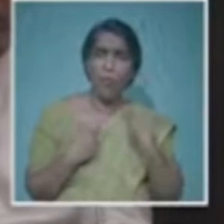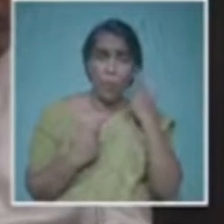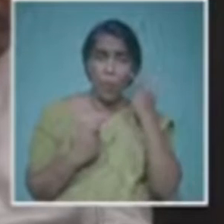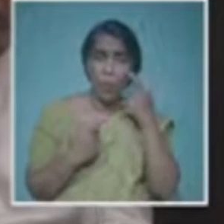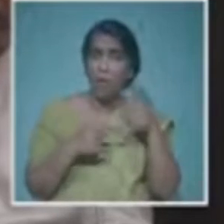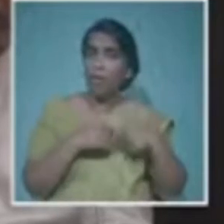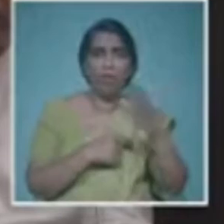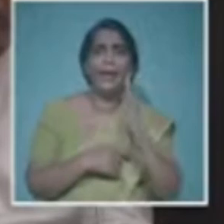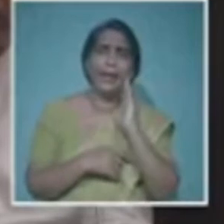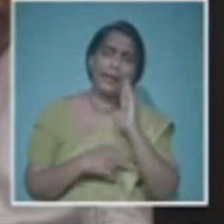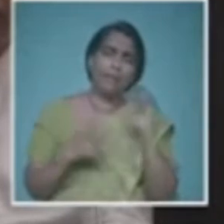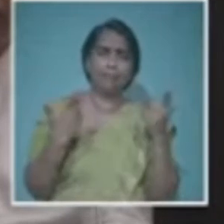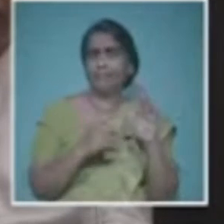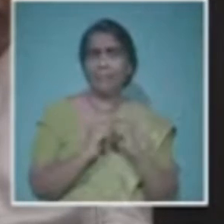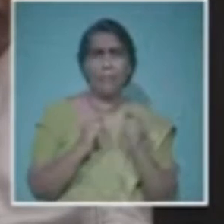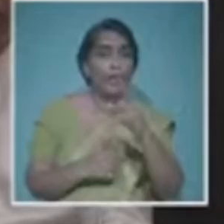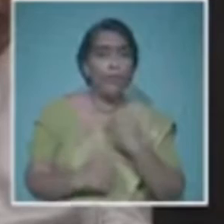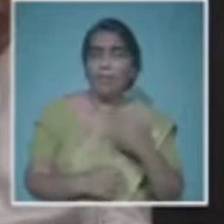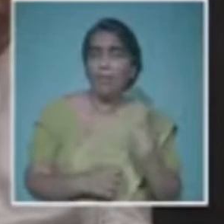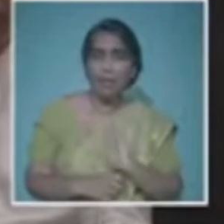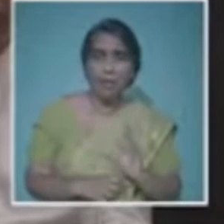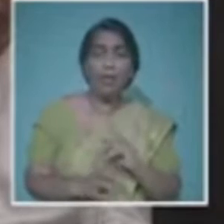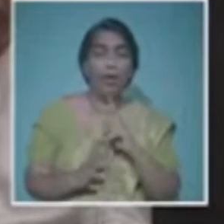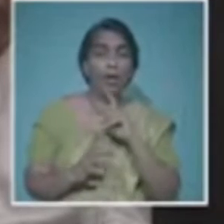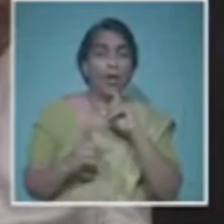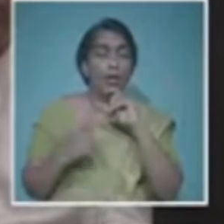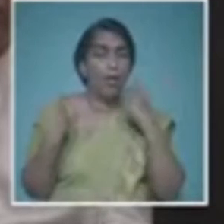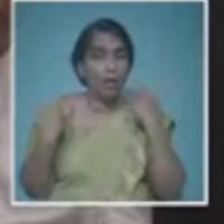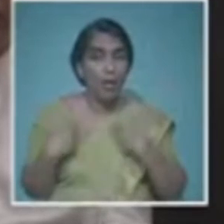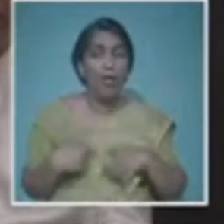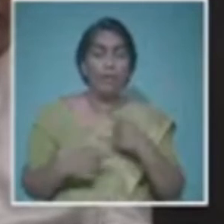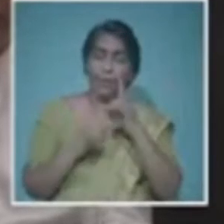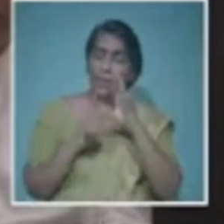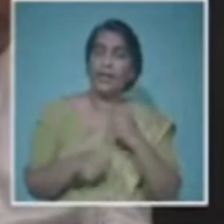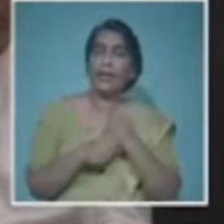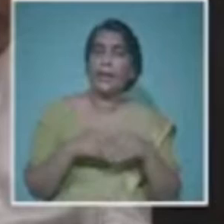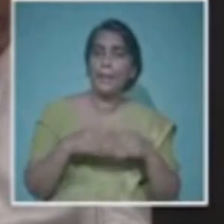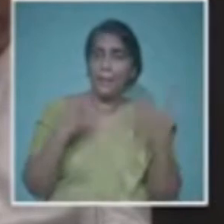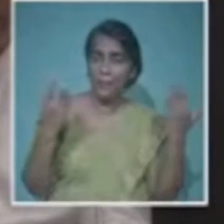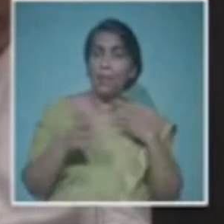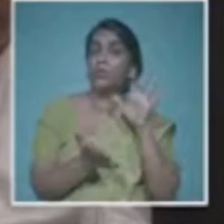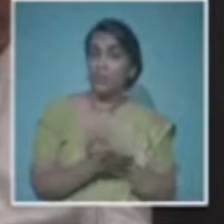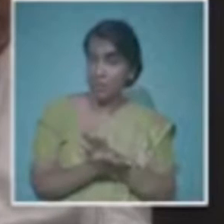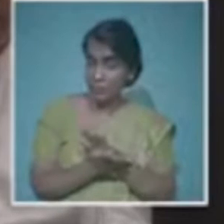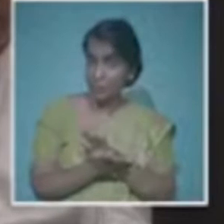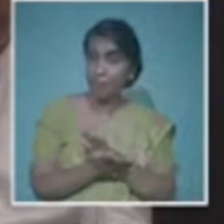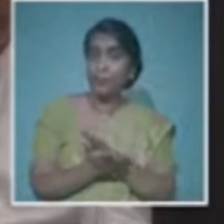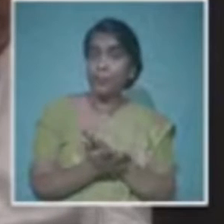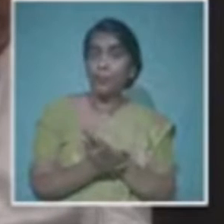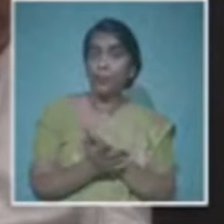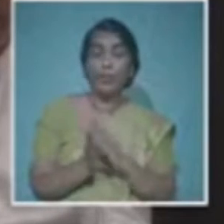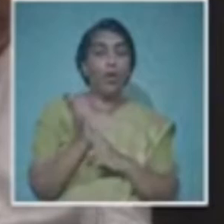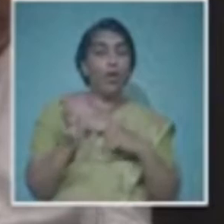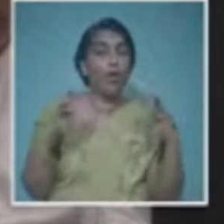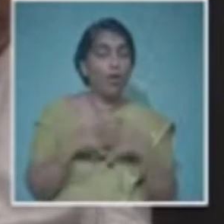සිස්ටම් එකේ අයම කතා කරන්නේ. එහෙනම් මේ අපි කියපු දෙයක් නෙමෙයි. නීතියෙන්ට අනුව අපිට ගැසට් කරන්න තියෙනවා. මේ සම්පූර්ණ තීරණය ගත්තේ නීති